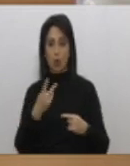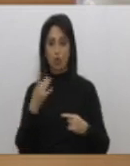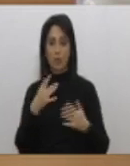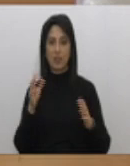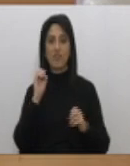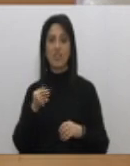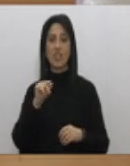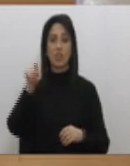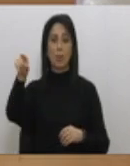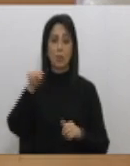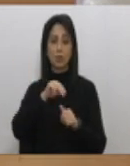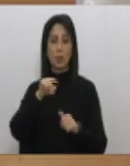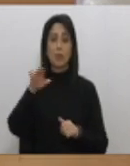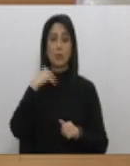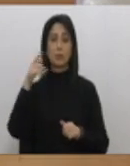ვიდრე სომხეთში.